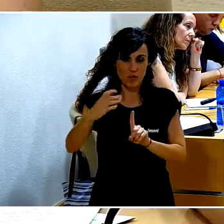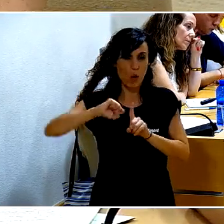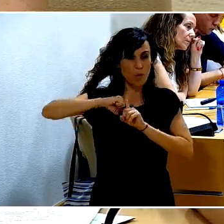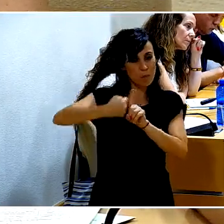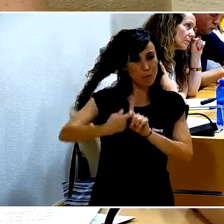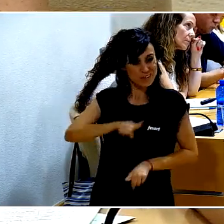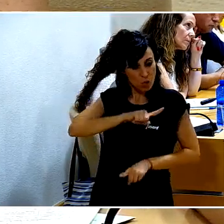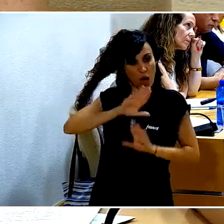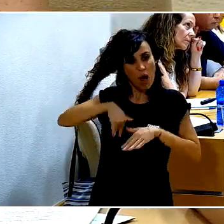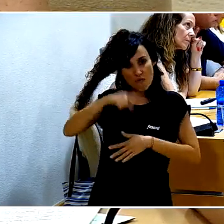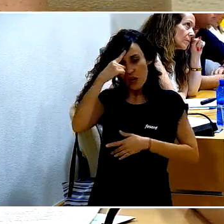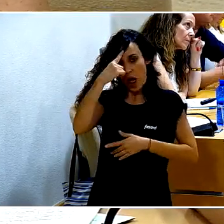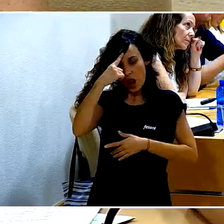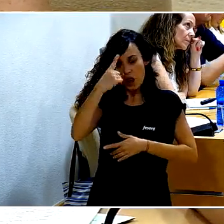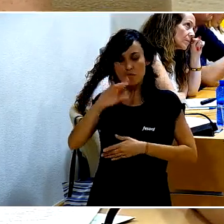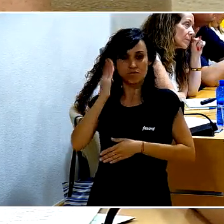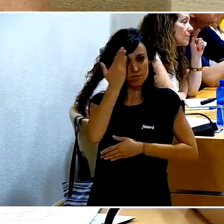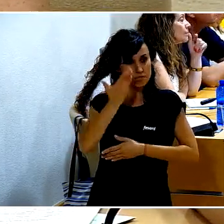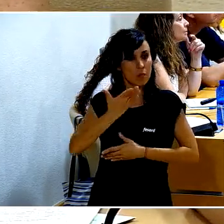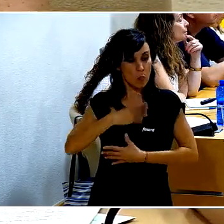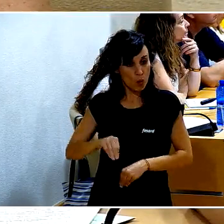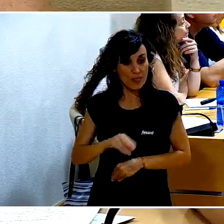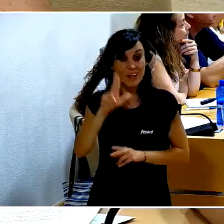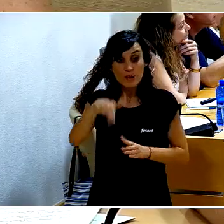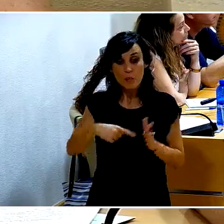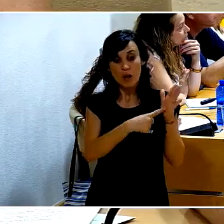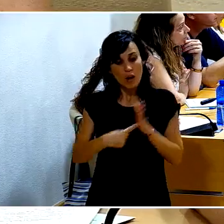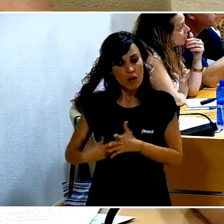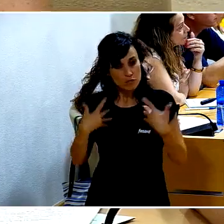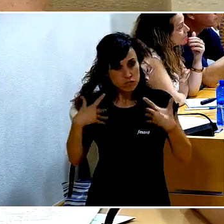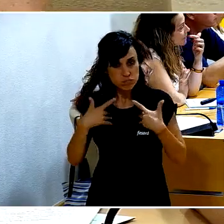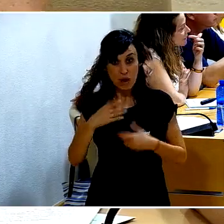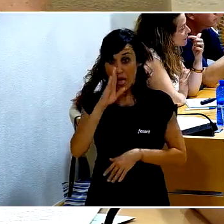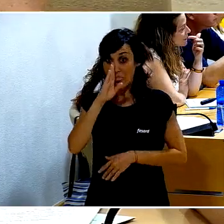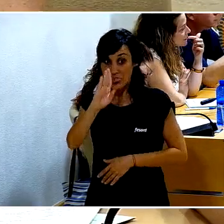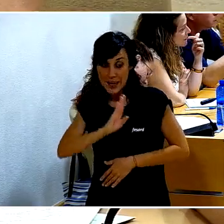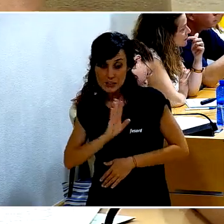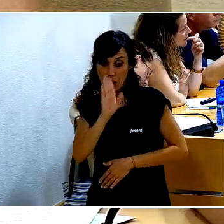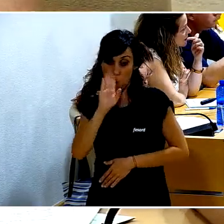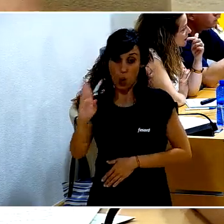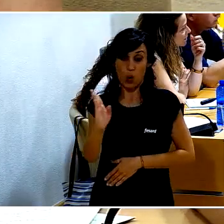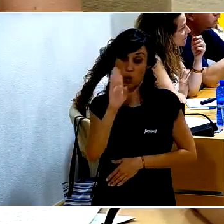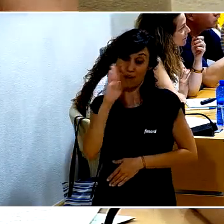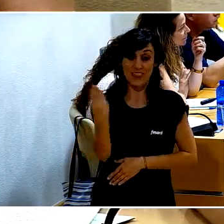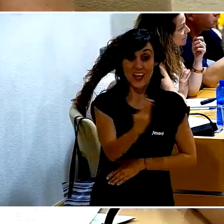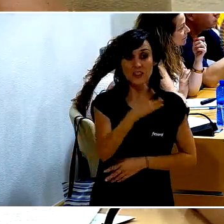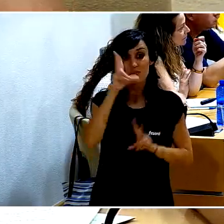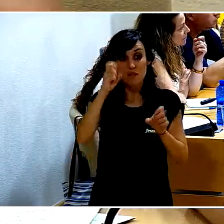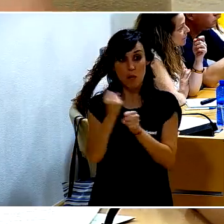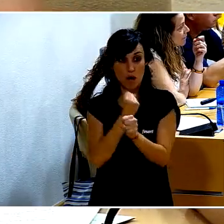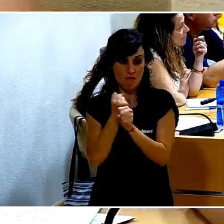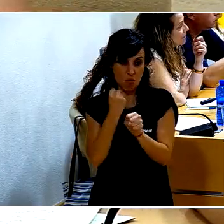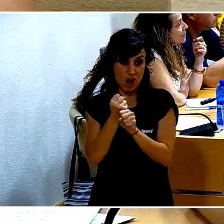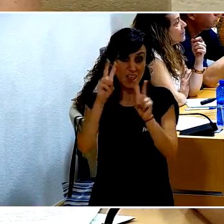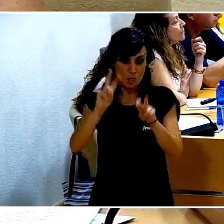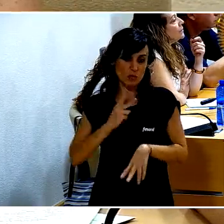suportar. També pateixen discriminació tant directa com indirecta en l'entorn laboral. En el cas de transsexuals és